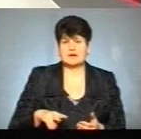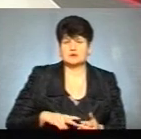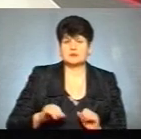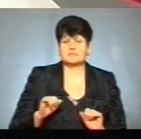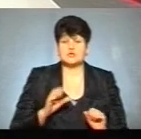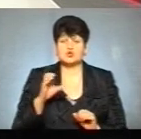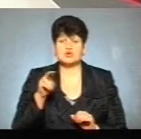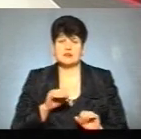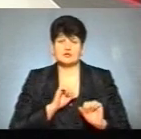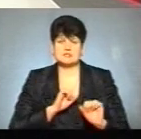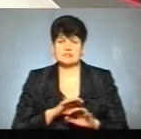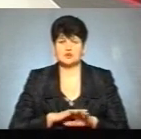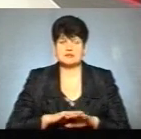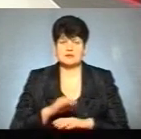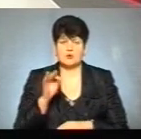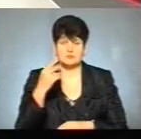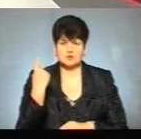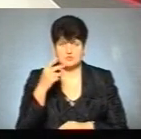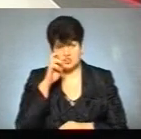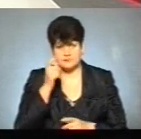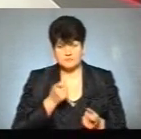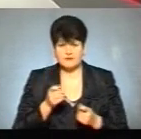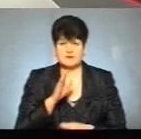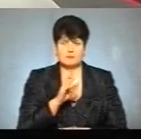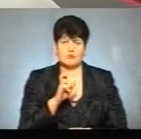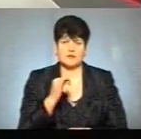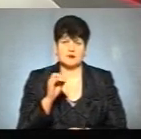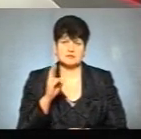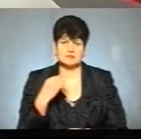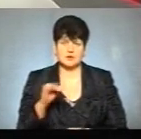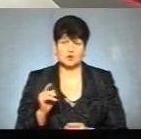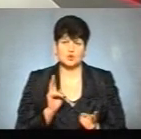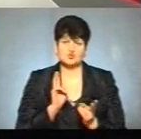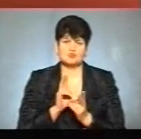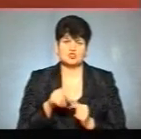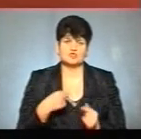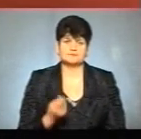директором департаменту соціального захисту населення облдержадміністрації Вадимом Боярським. До зустрічі.